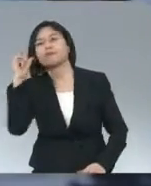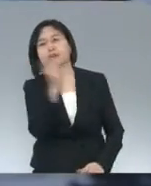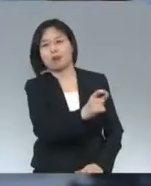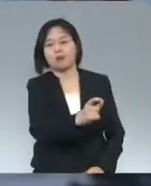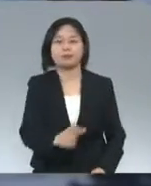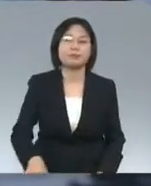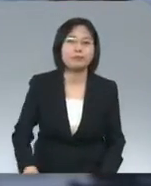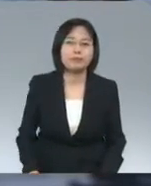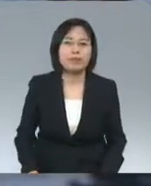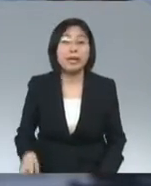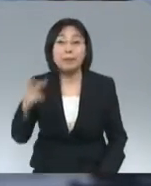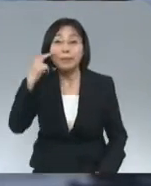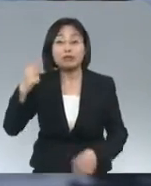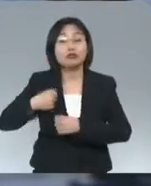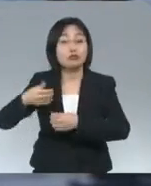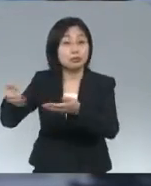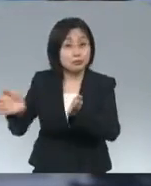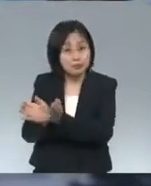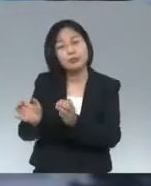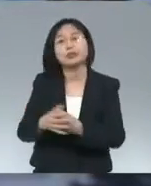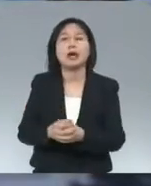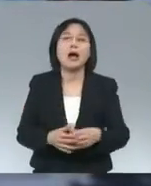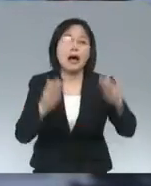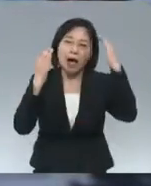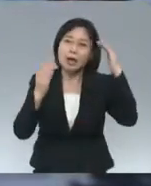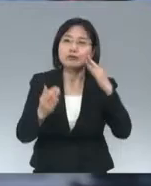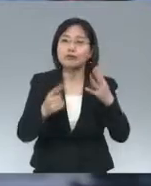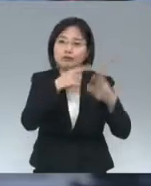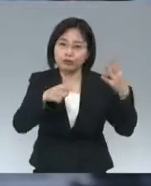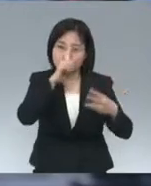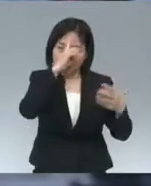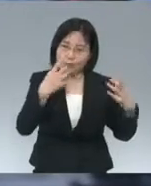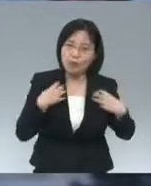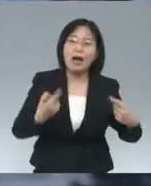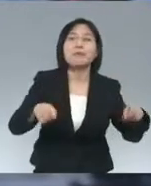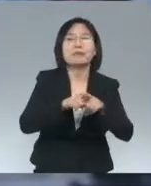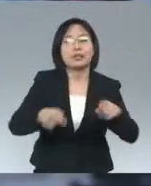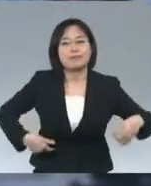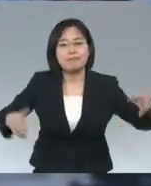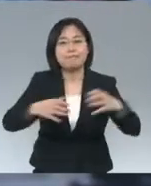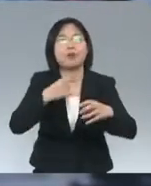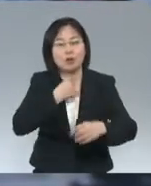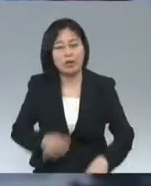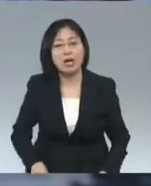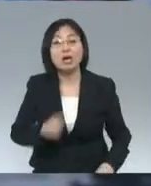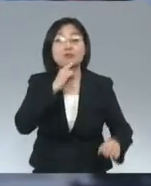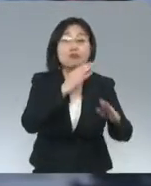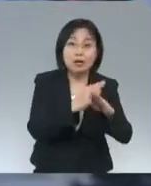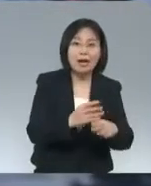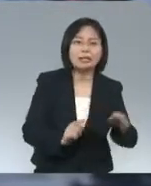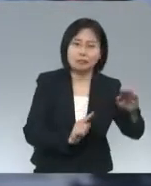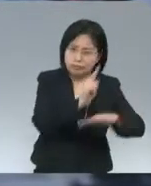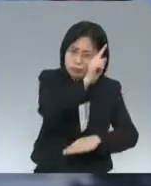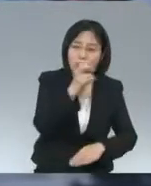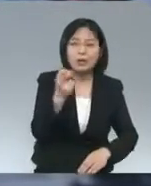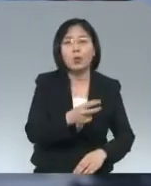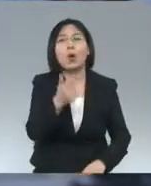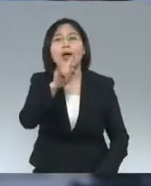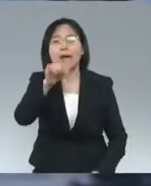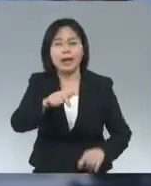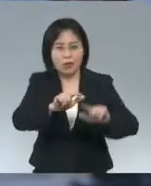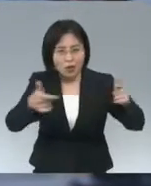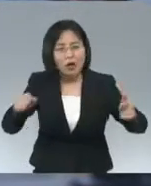したことについて韓米間の緊密な連携を土台に堅固な防衛態勢を維持し